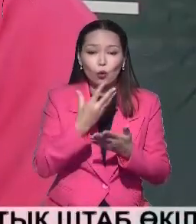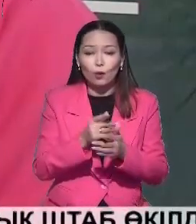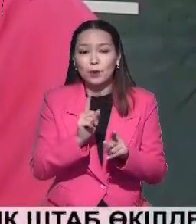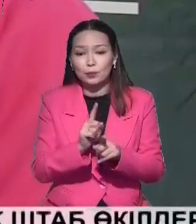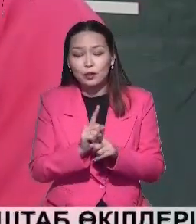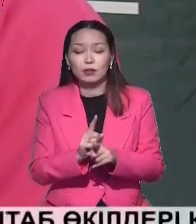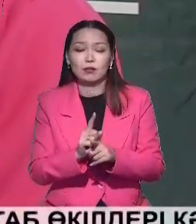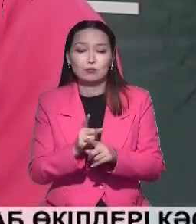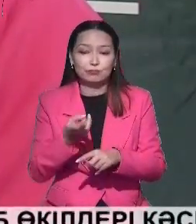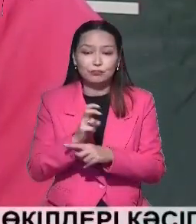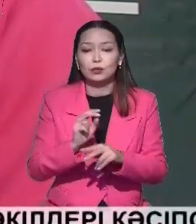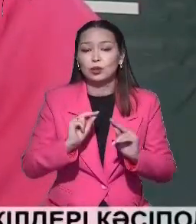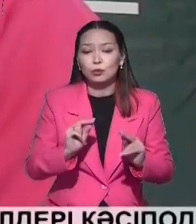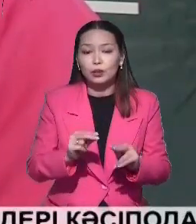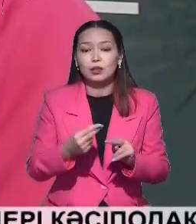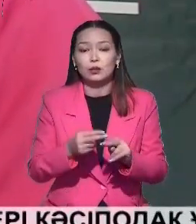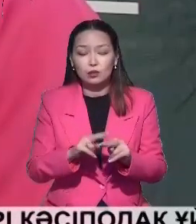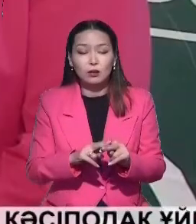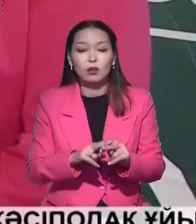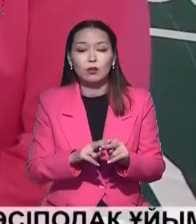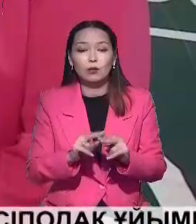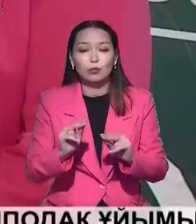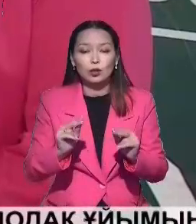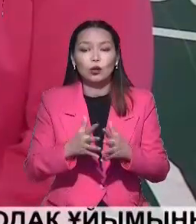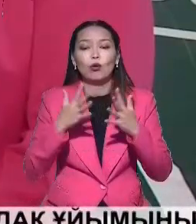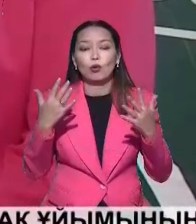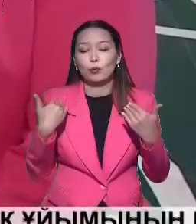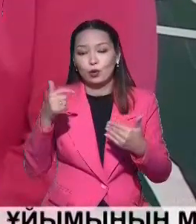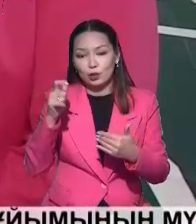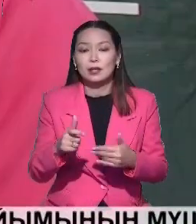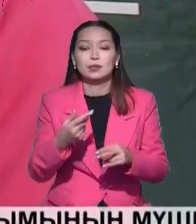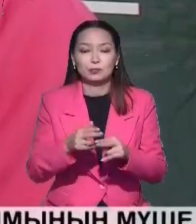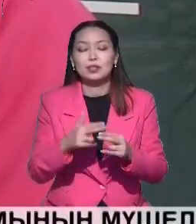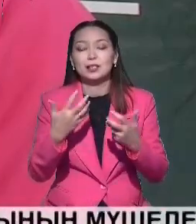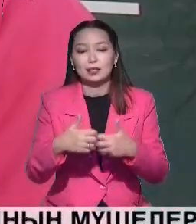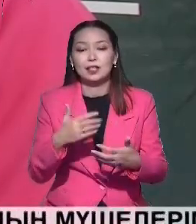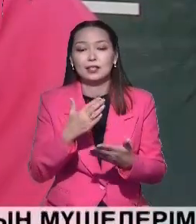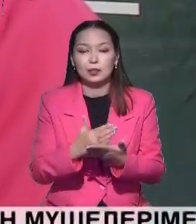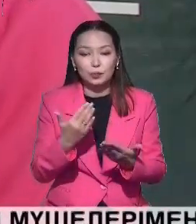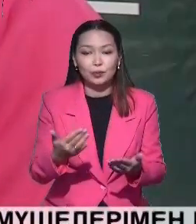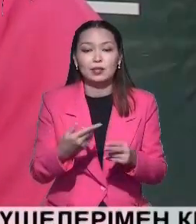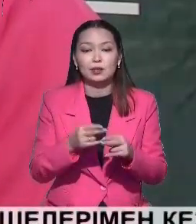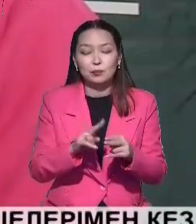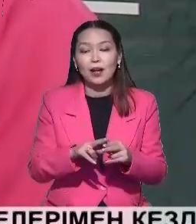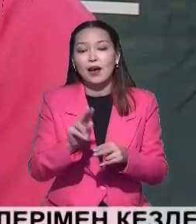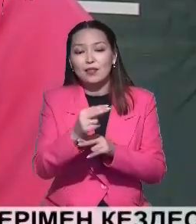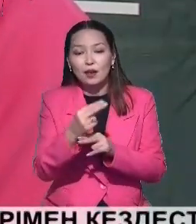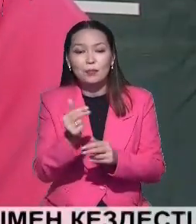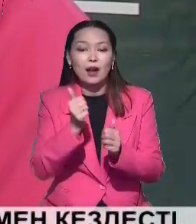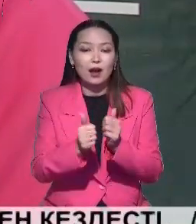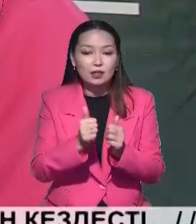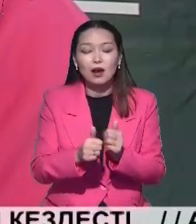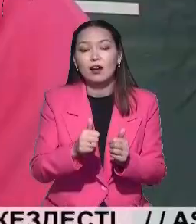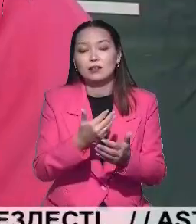құлшынысымен келген Бекболат Мейрамұлы үлкен ерлік жасады деп есептеймін. Құндылыққа негізделген тәрбиені әрбір сабағынан ол